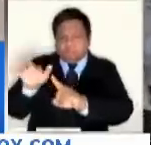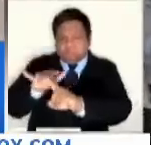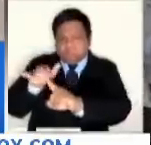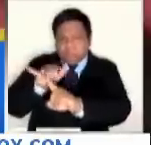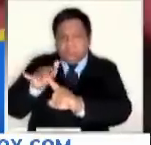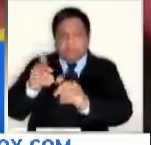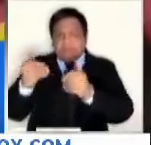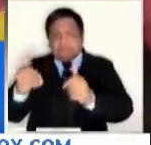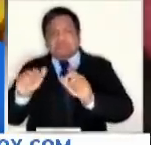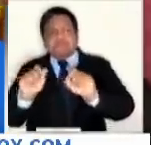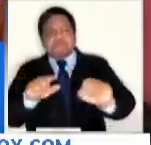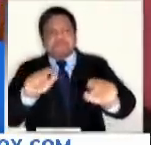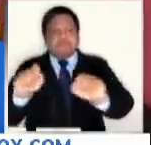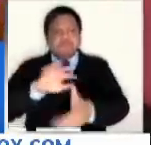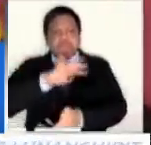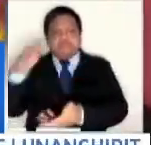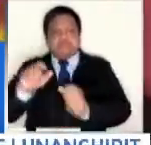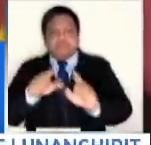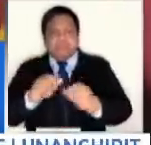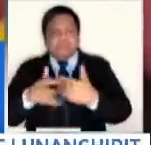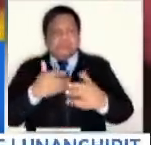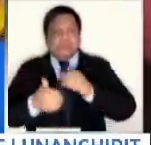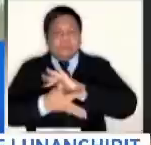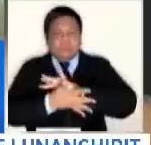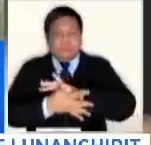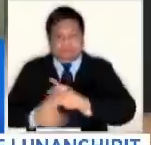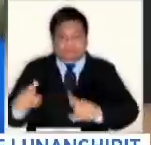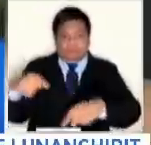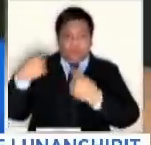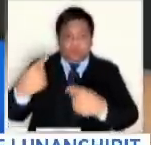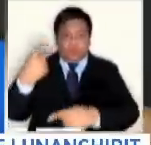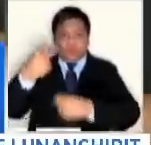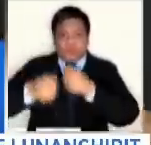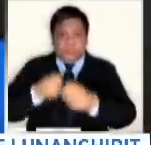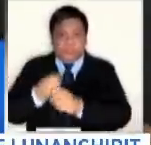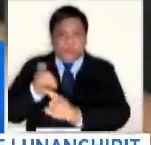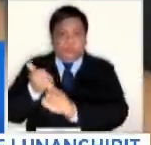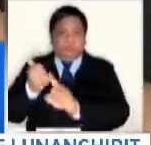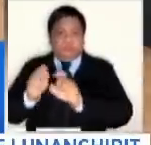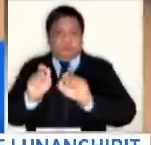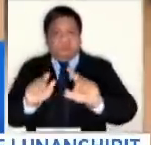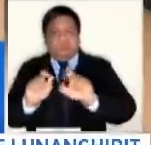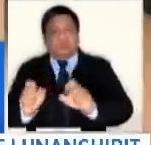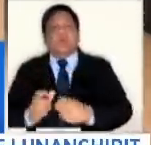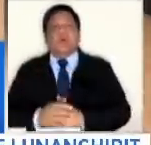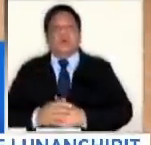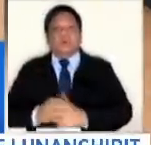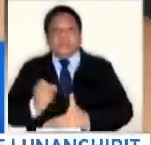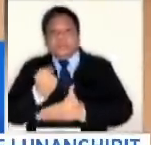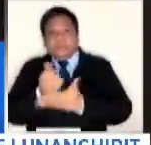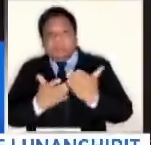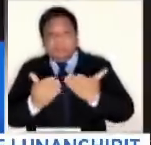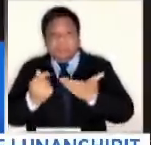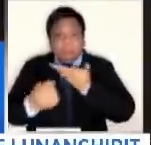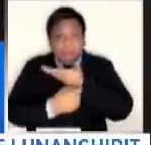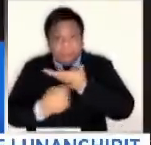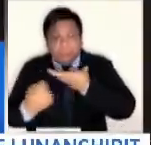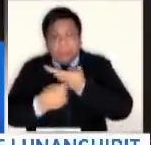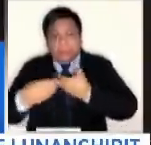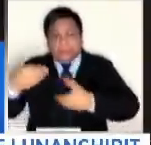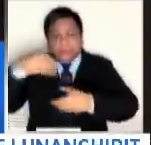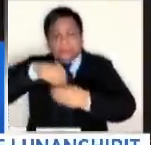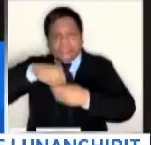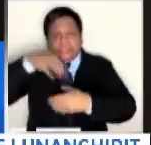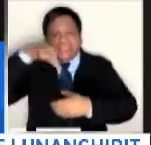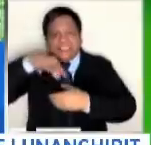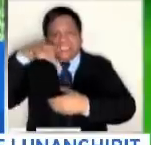pandemic. 2 taon na raw sa ganitong kalakaran si Lucas. Ang ilan pa sa mga kontrabando nakasilid sa lalagyan ng mga tibag. Batay sa